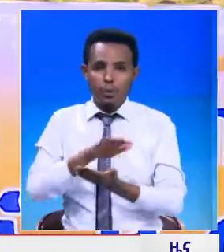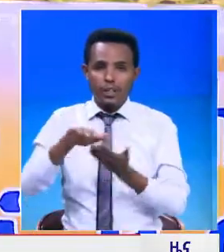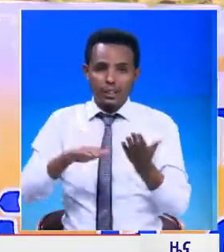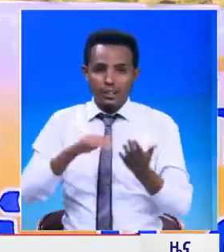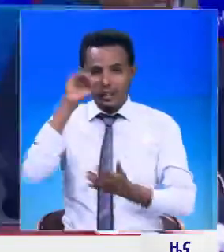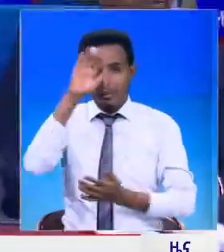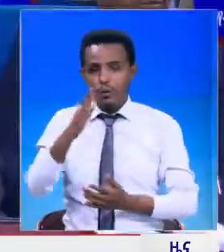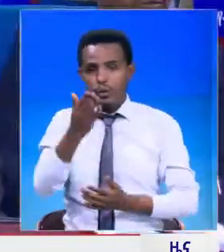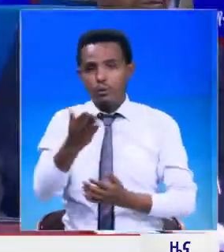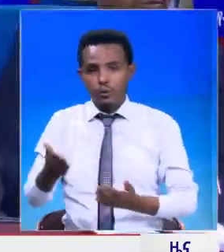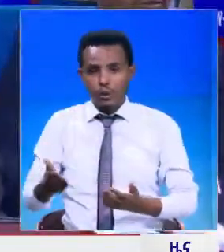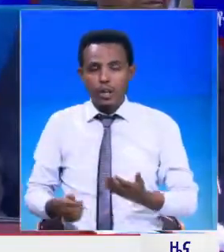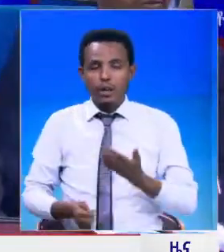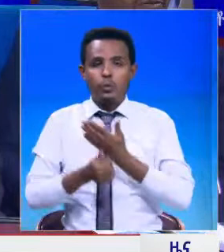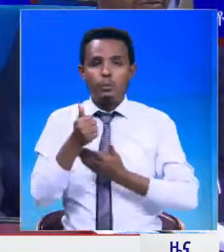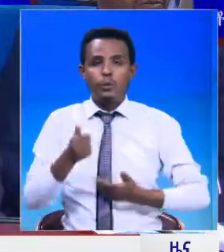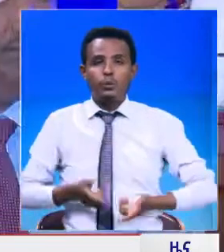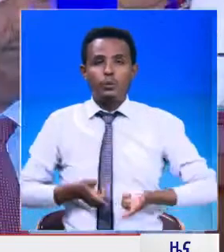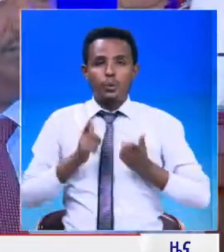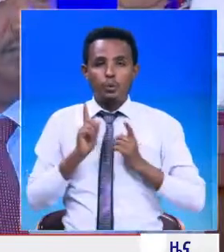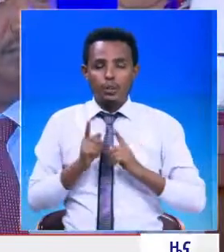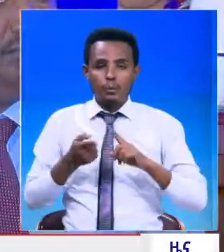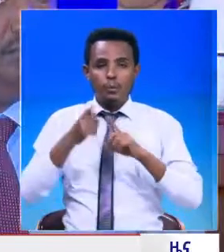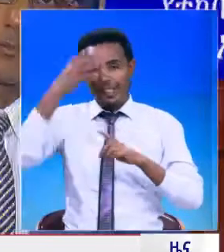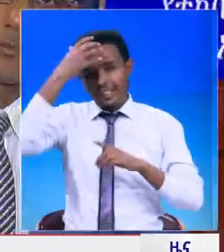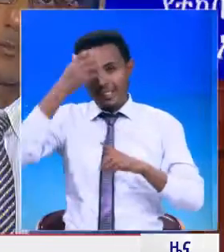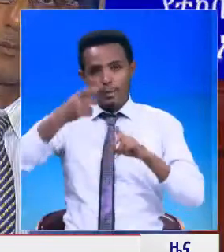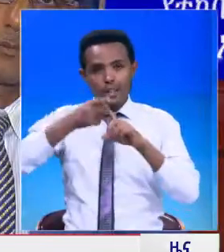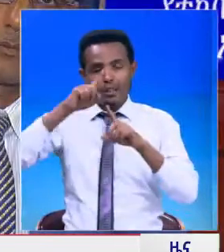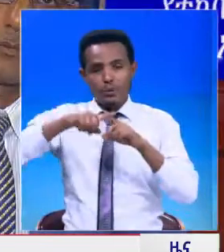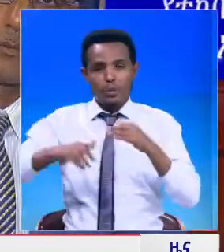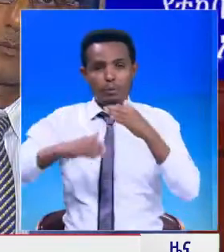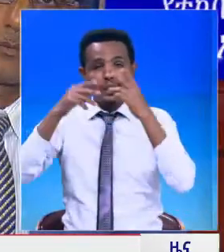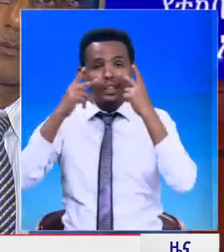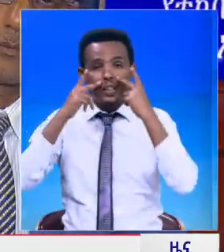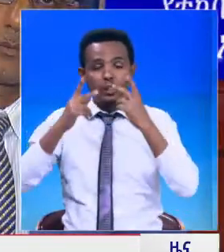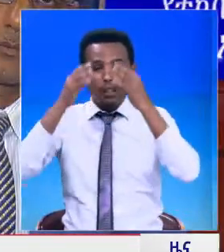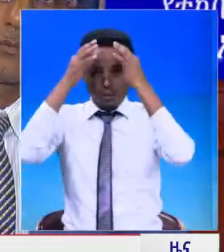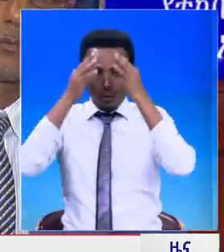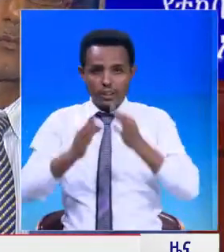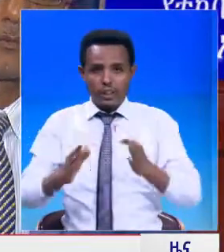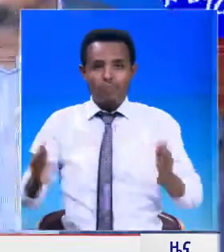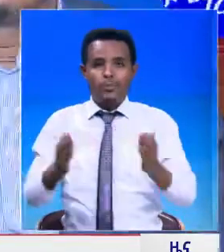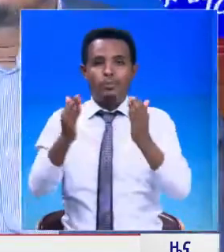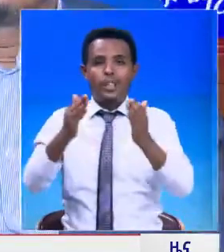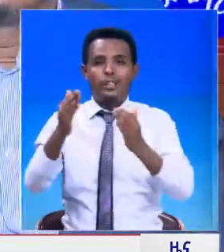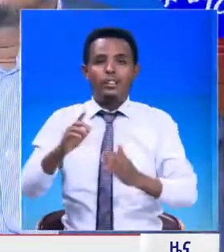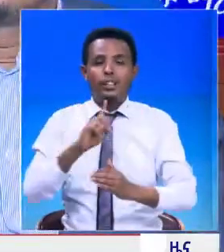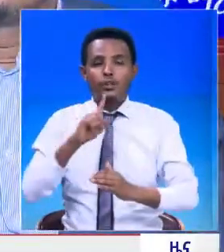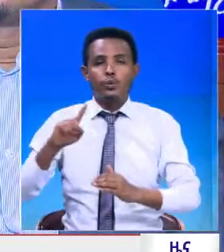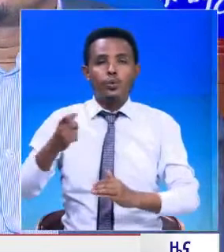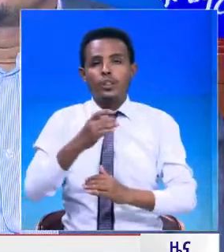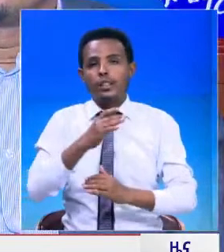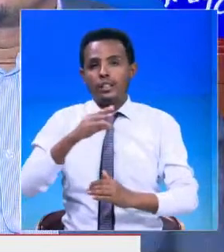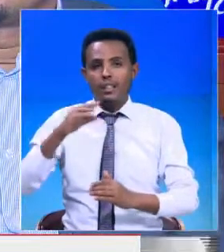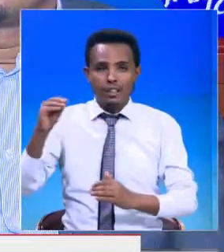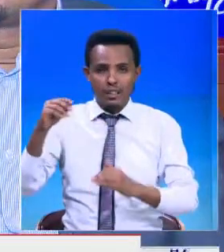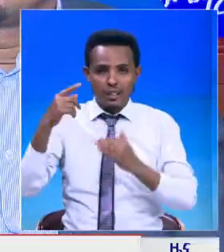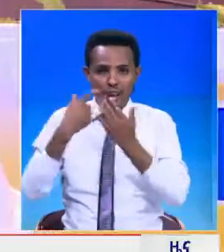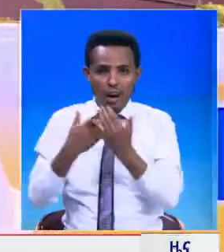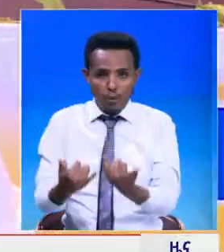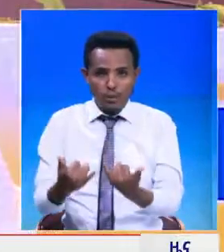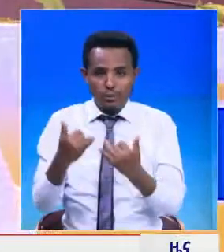ቁሳዊ ውድመቶች ቢኖሩም መንግስት የመልሶ ግንባታ ስራ ላይ ያሳየው ቁርጠኝነት የሚበረታታ ነው። ይሁንና አሁንም ከአሸባሪው